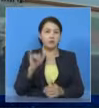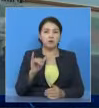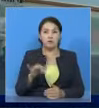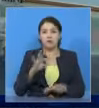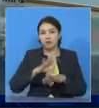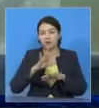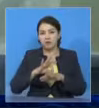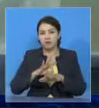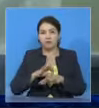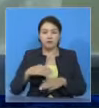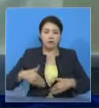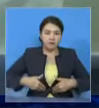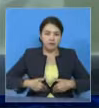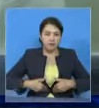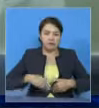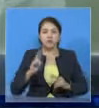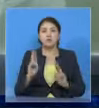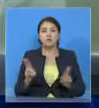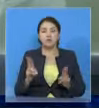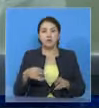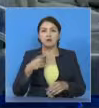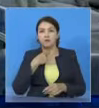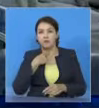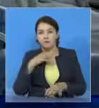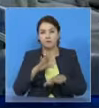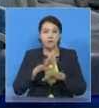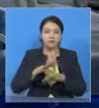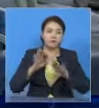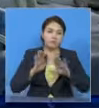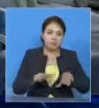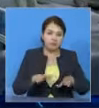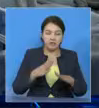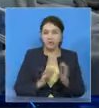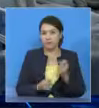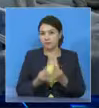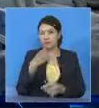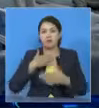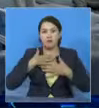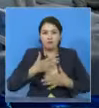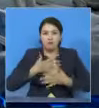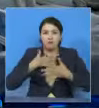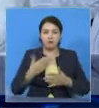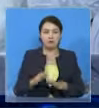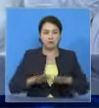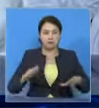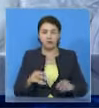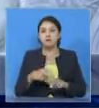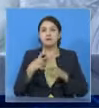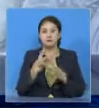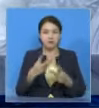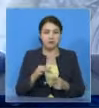болезнь начинается по типу боли в животе, у кого-то с боли в горле, и только после этого появляется кашель. Эти дети обследуются у